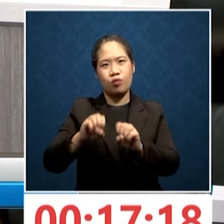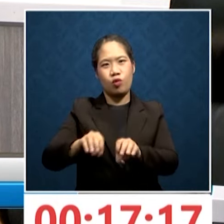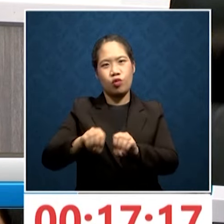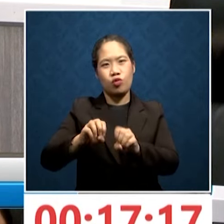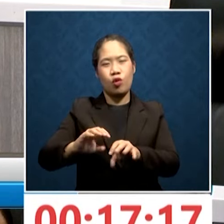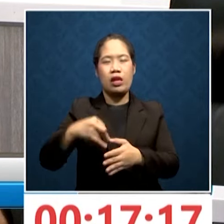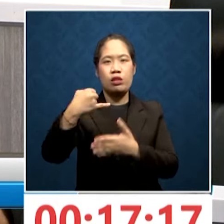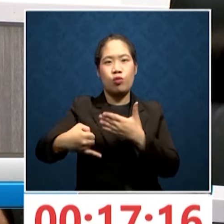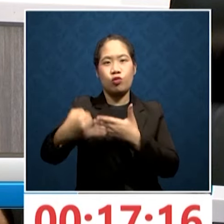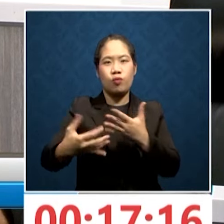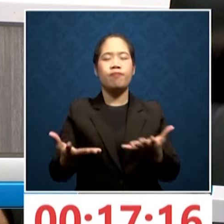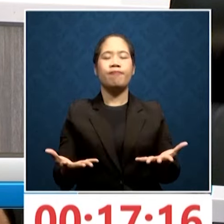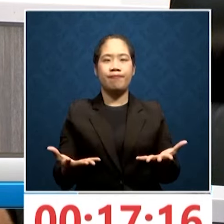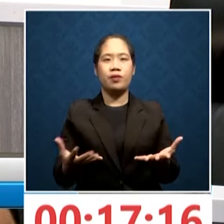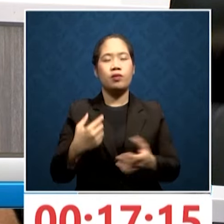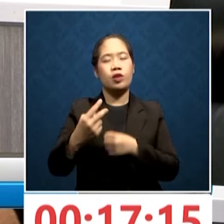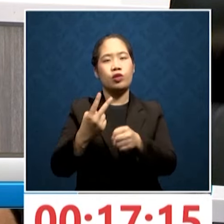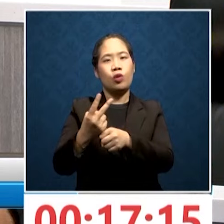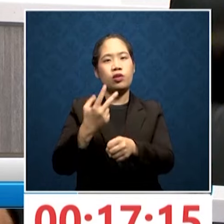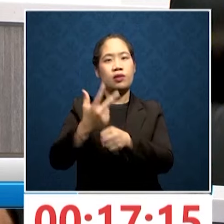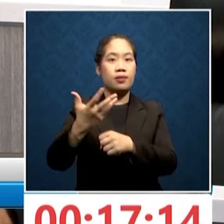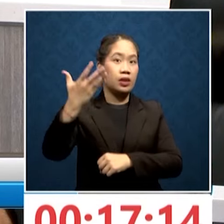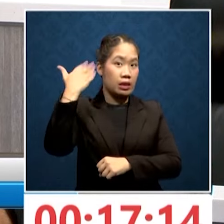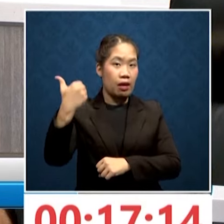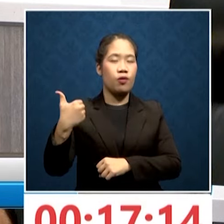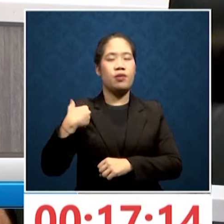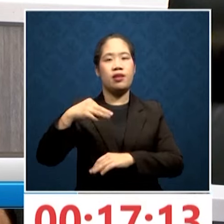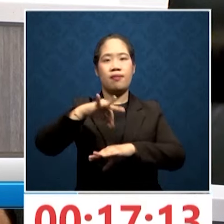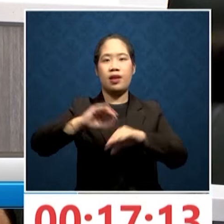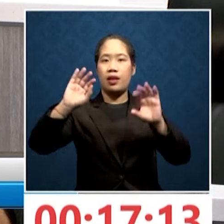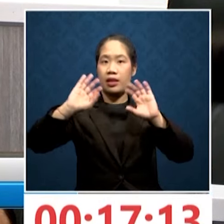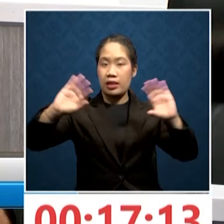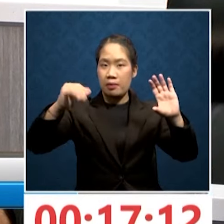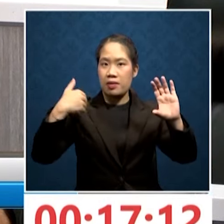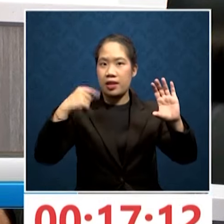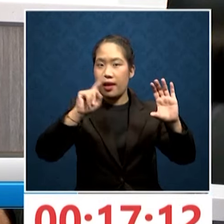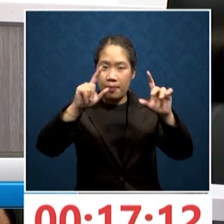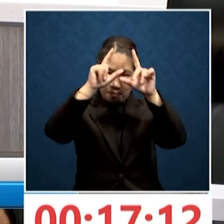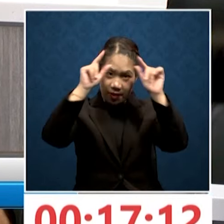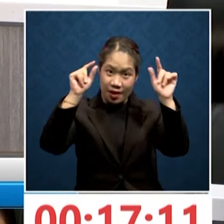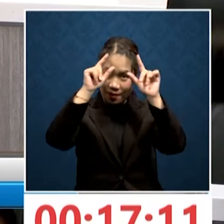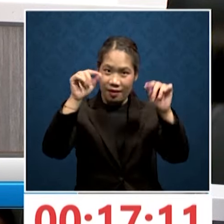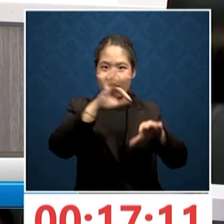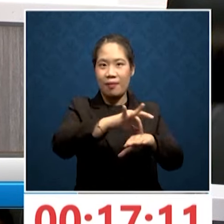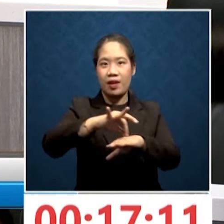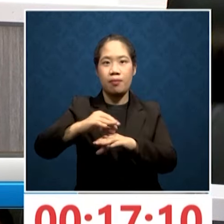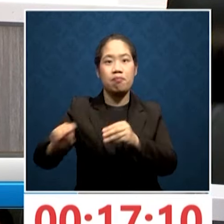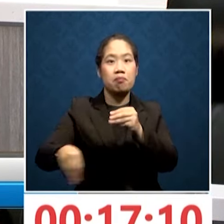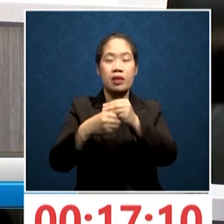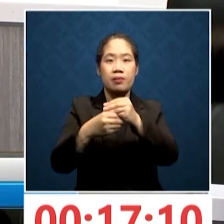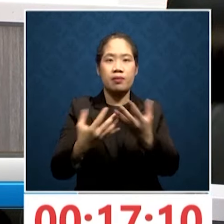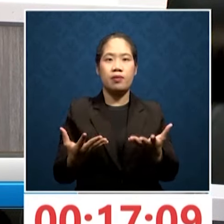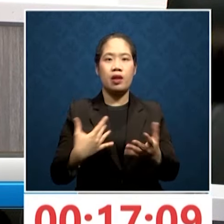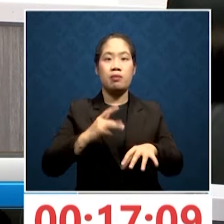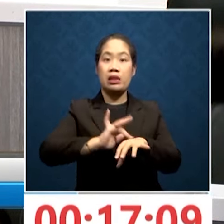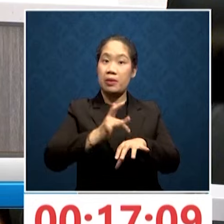ที่แล้วมีการบรรจุข้าราชการที่เป็นพยาบาลมากขึ้นอันนั้นไม่ได้เกิดขึ้นจากธรรมช